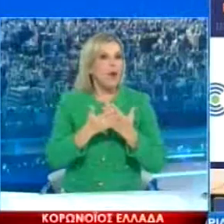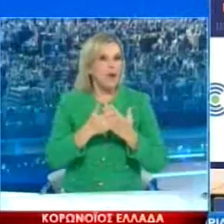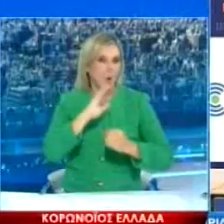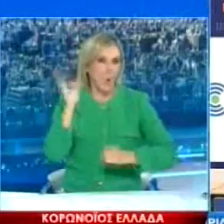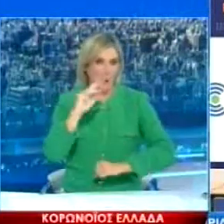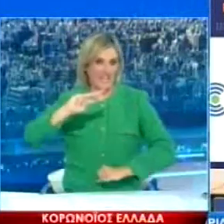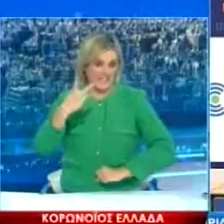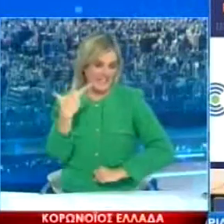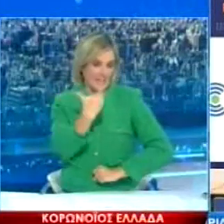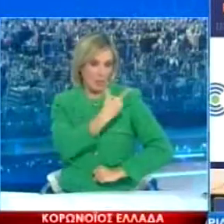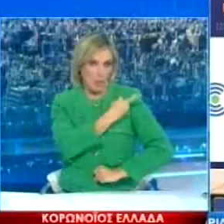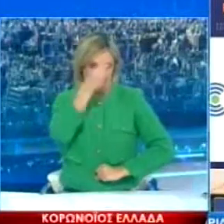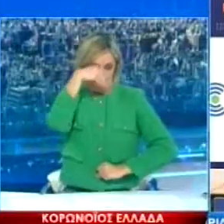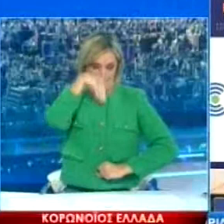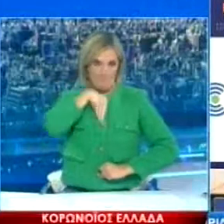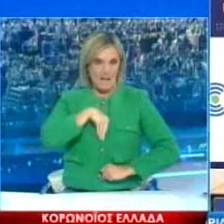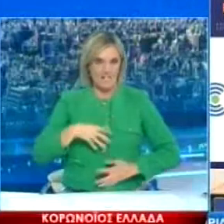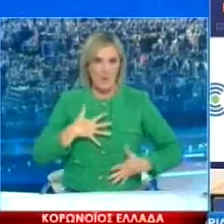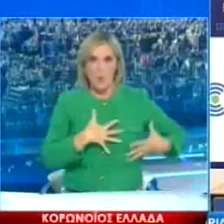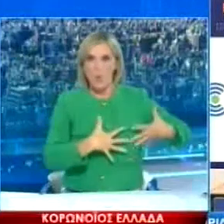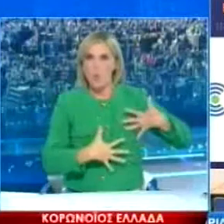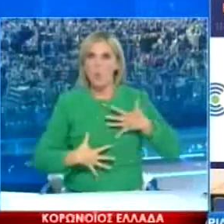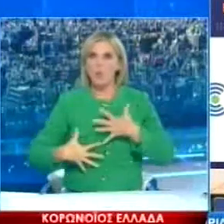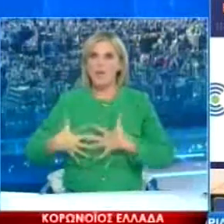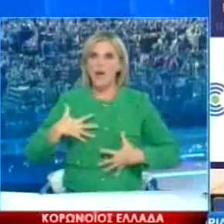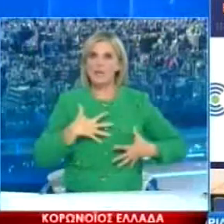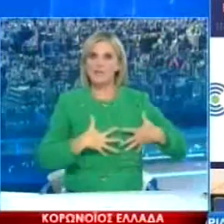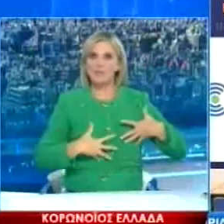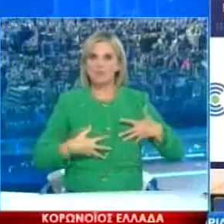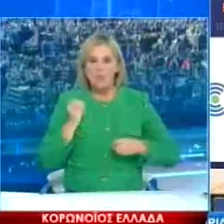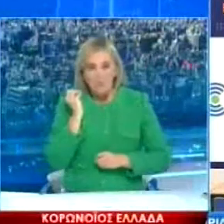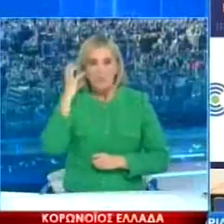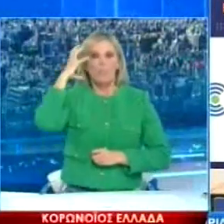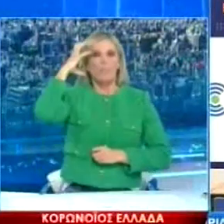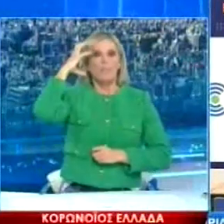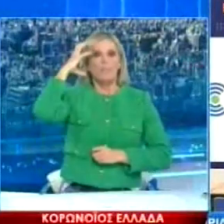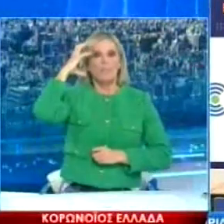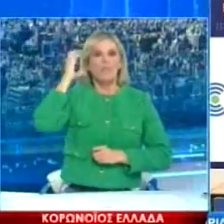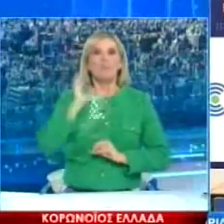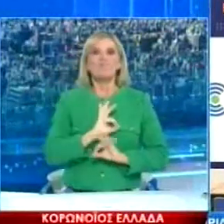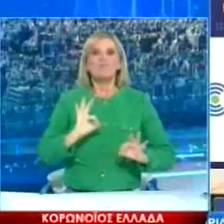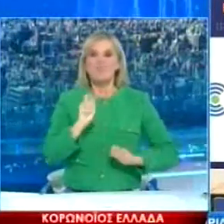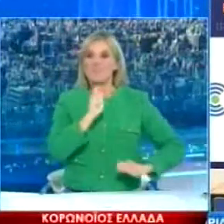η επανενεργοποίηση της ανοσοανταπόκρισης, ούτως ώστε να δημιουργηθούν